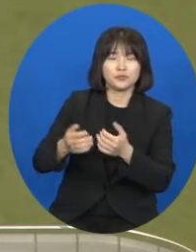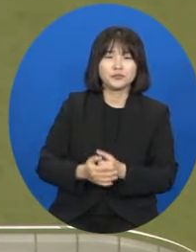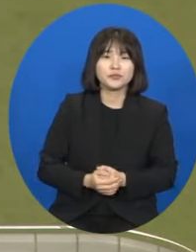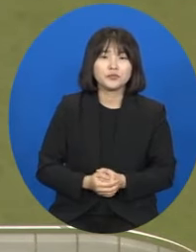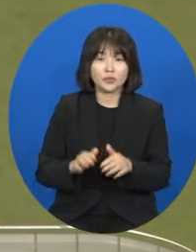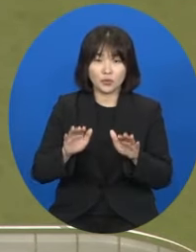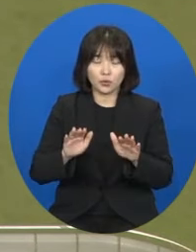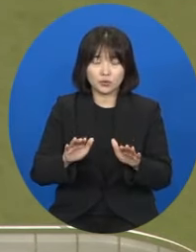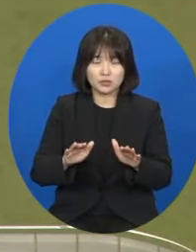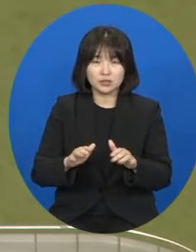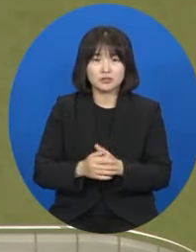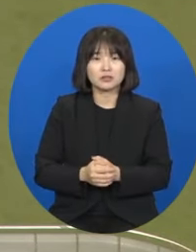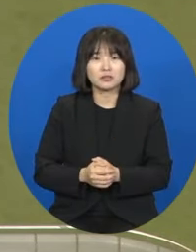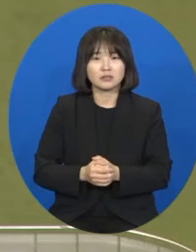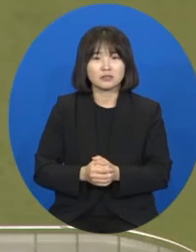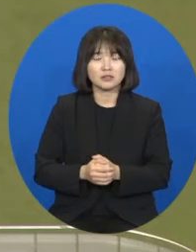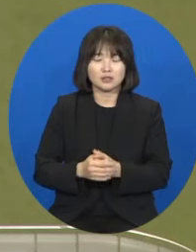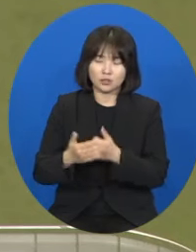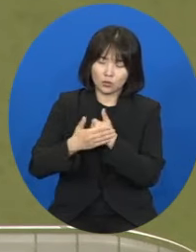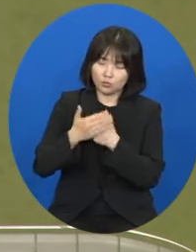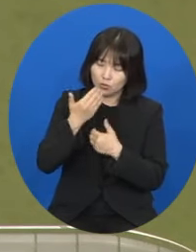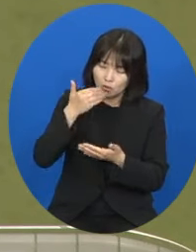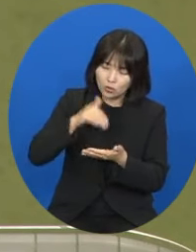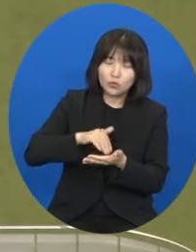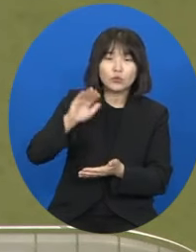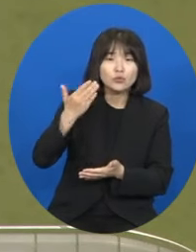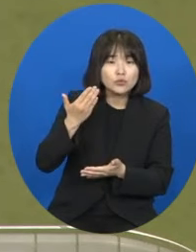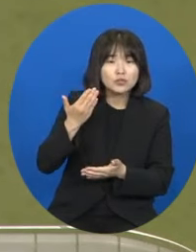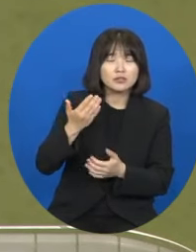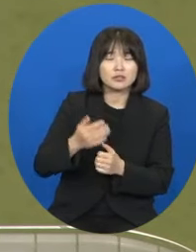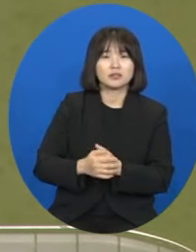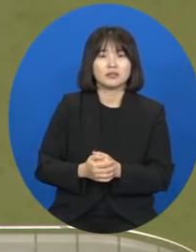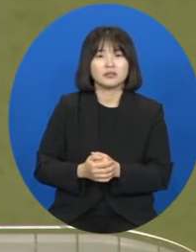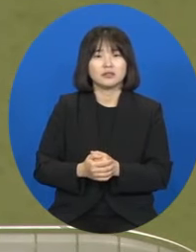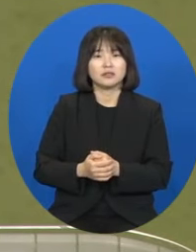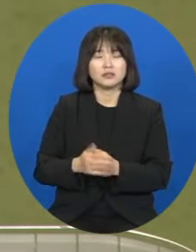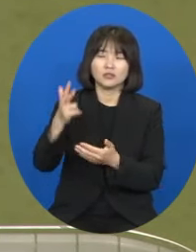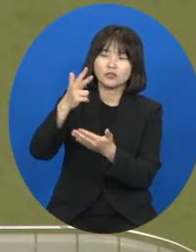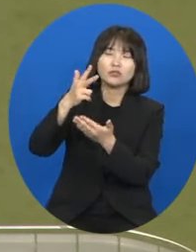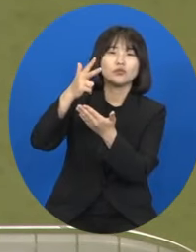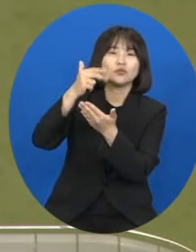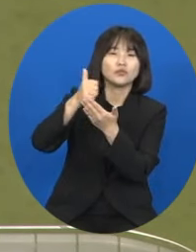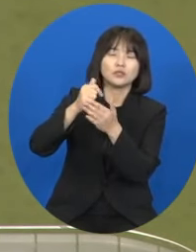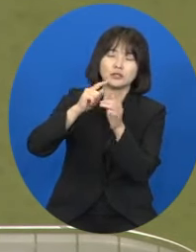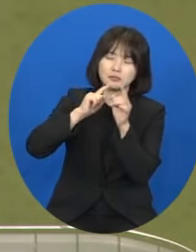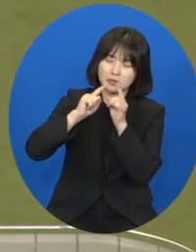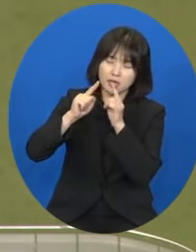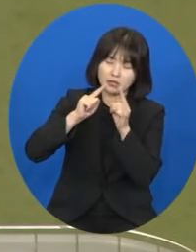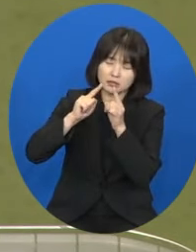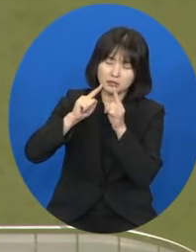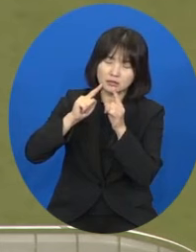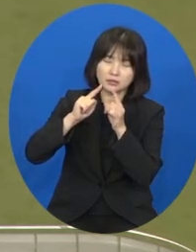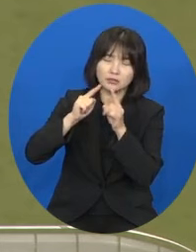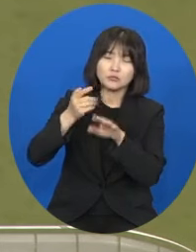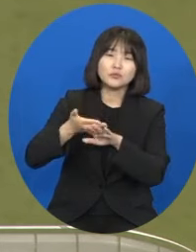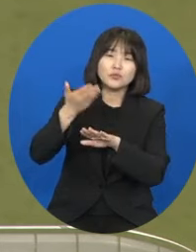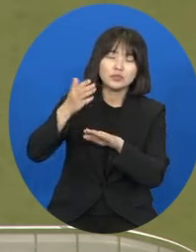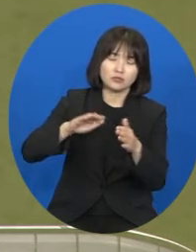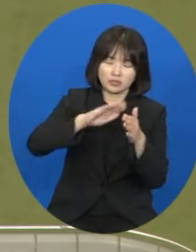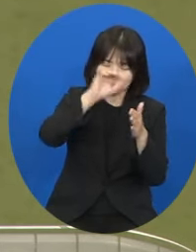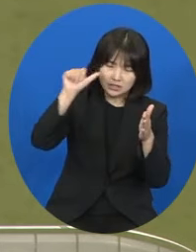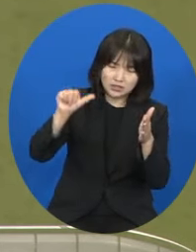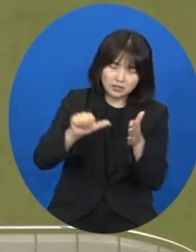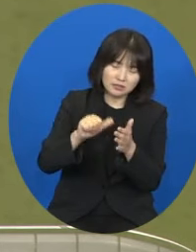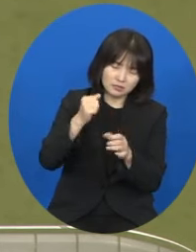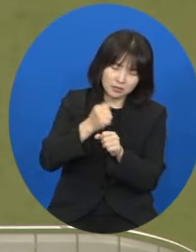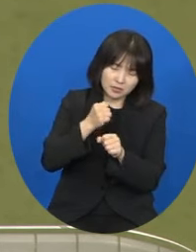자리에서 도움의 돌이 되시고 우리의 모퉁이 돌이 되신 주님의 그 말씀 위에 우리 인생을 지어나가겠습니다.